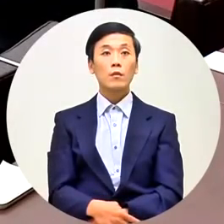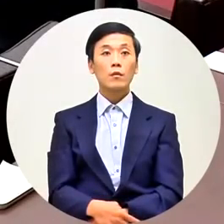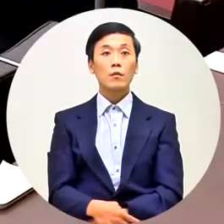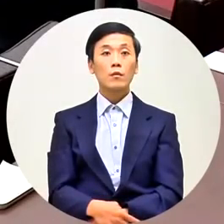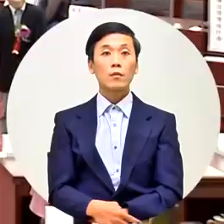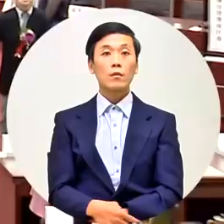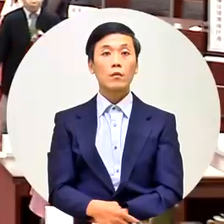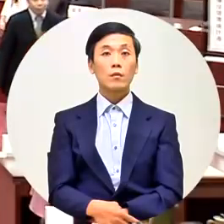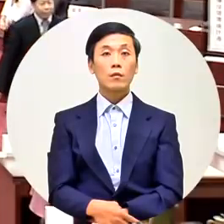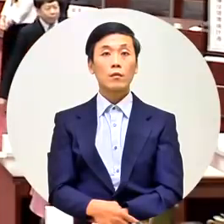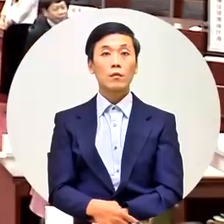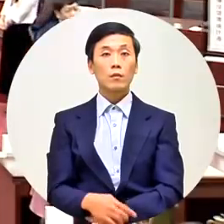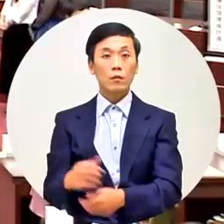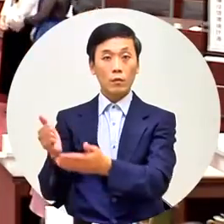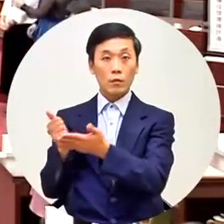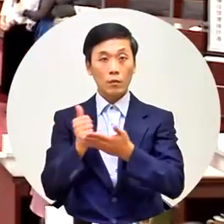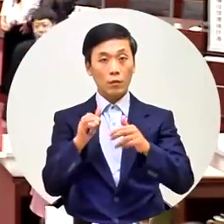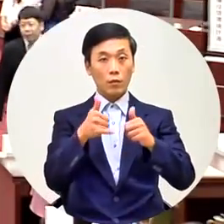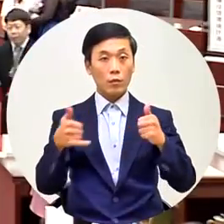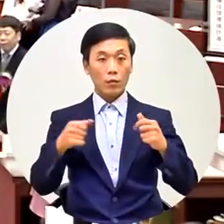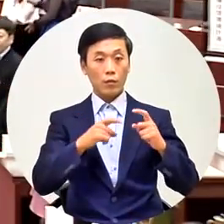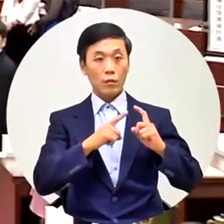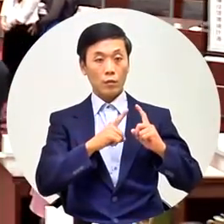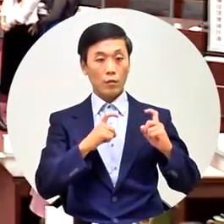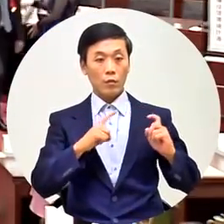请郭建盟议员领取选票。